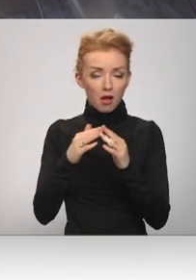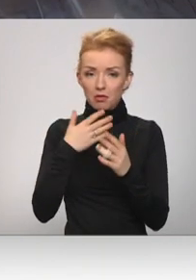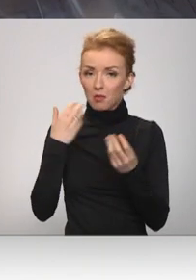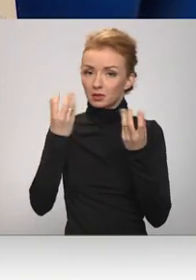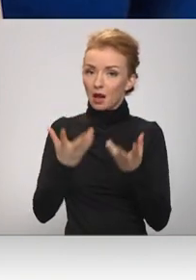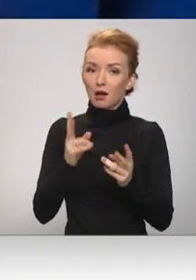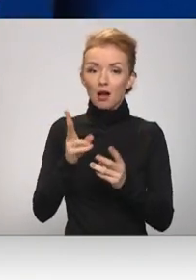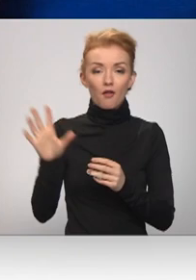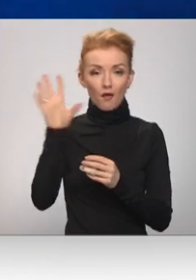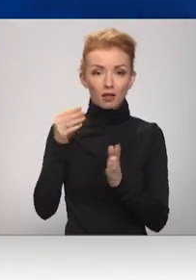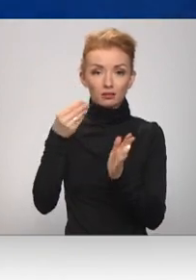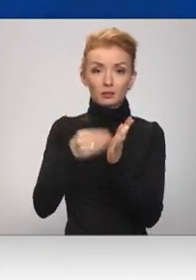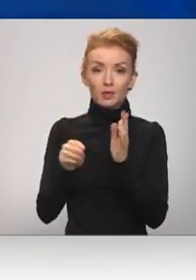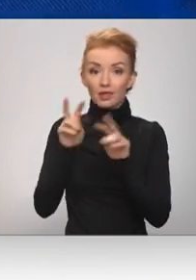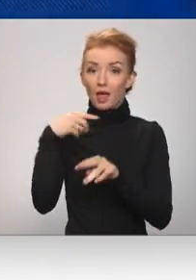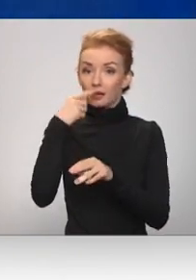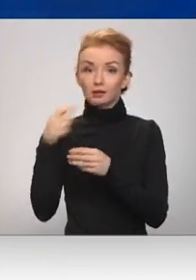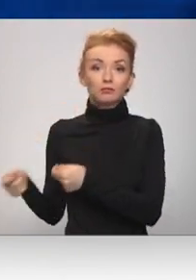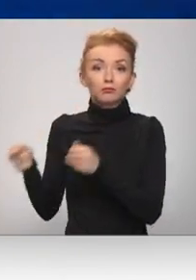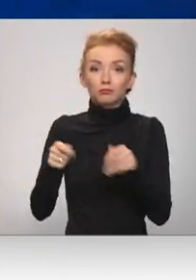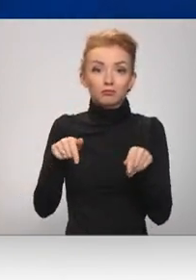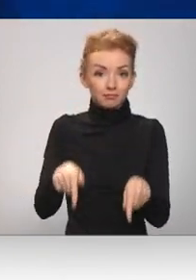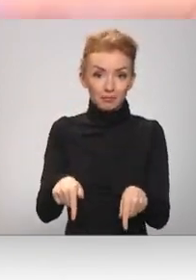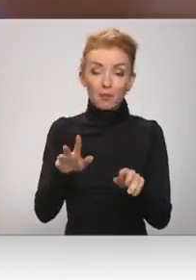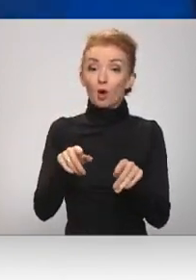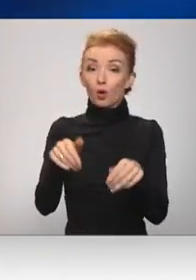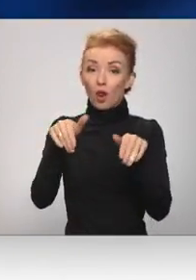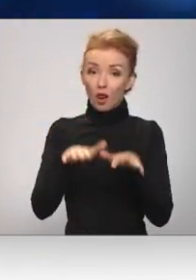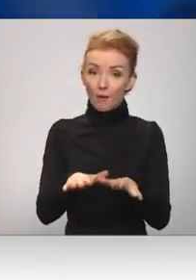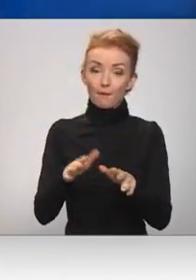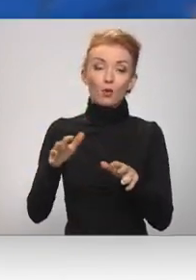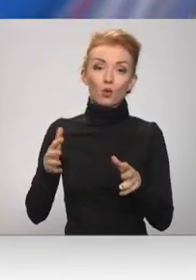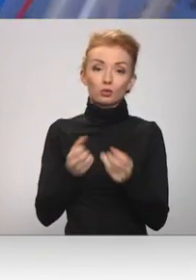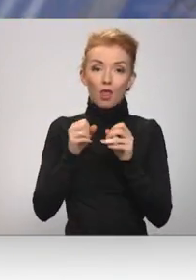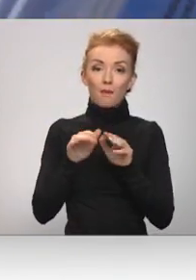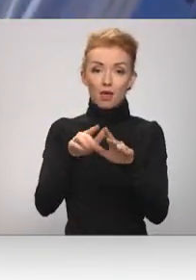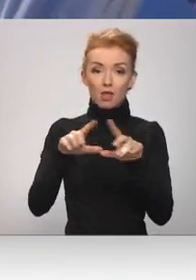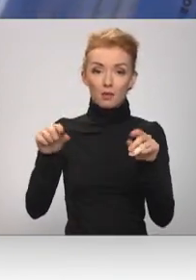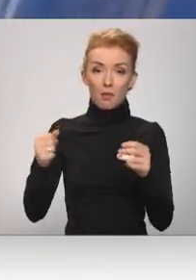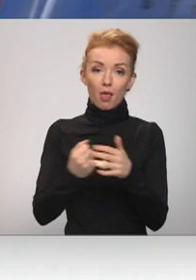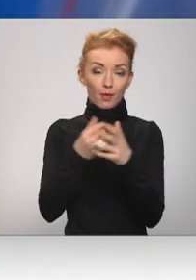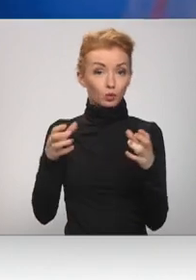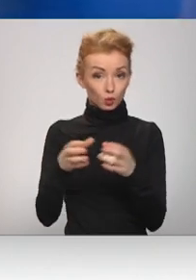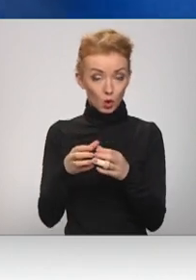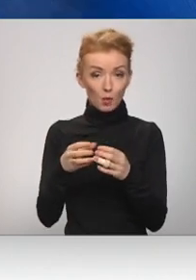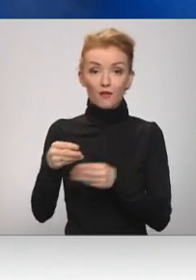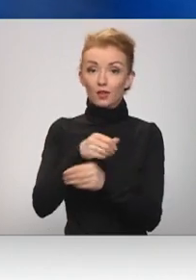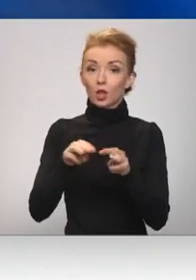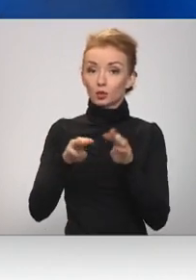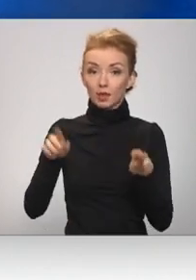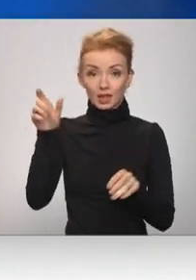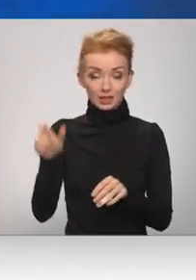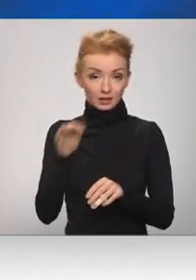kā valsts iepirktie testi nonāks līdz darba vietām. Par to spriedīšot uzņēmējdarbības atbalsta grupa. Finanšu ministrs stāsta,